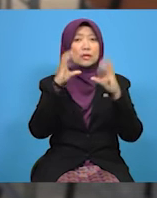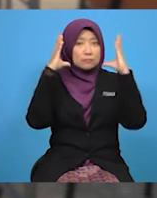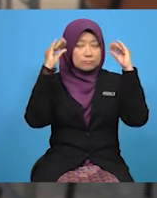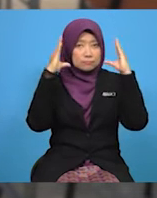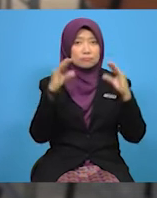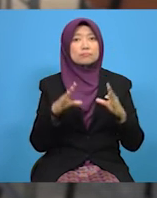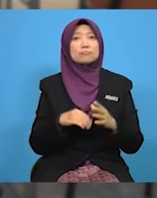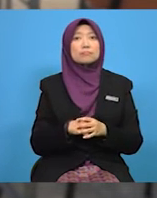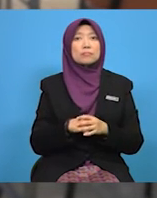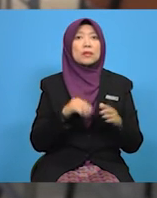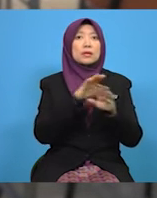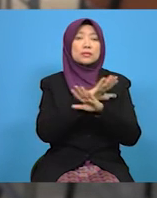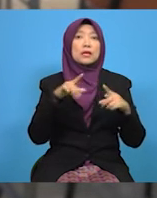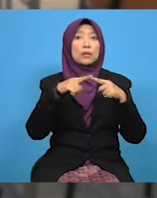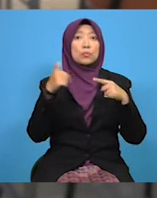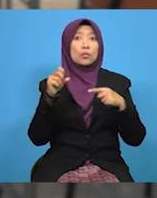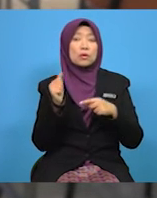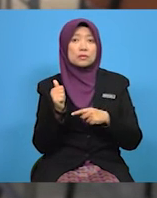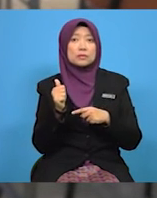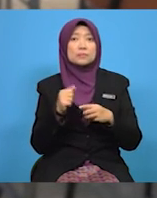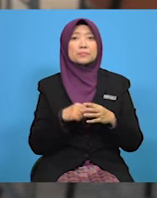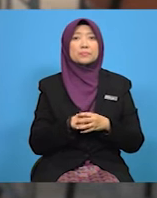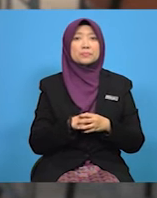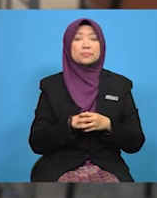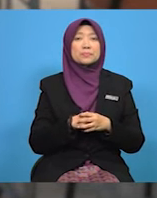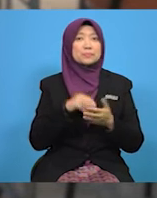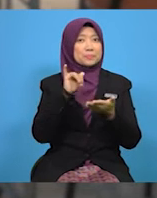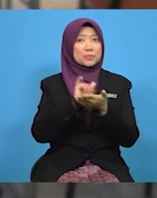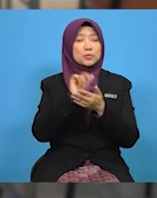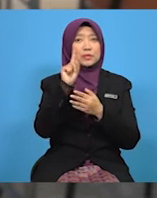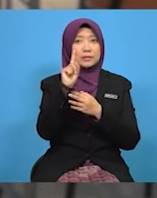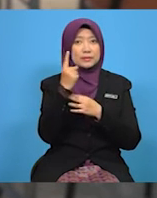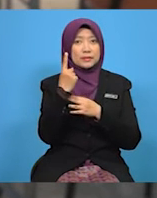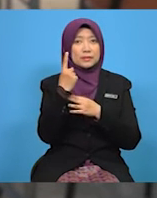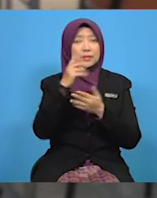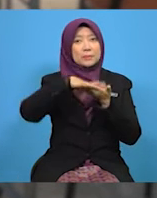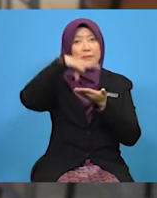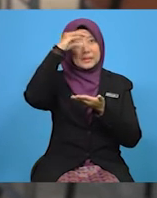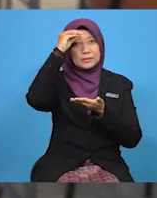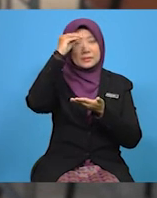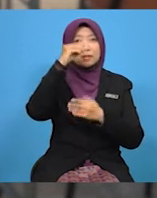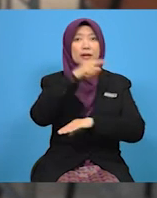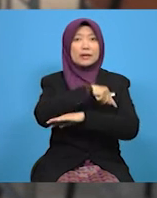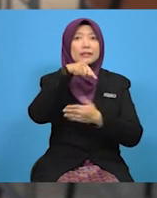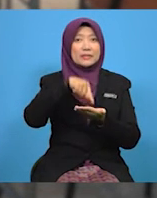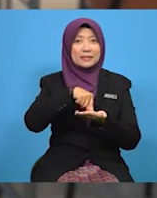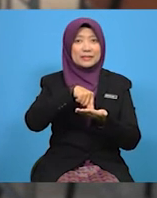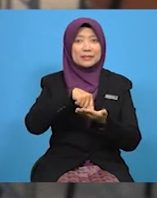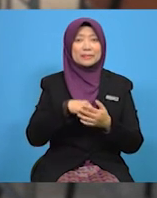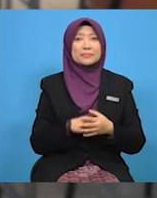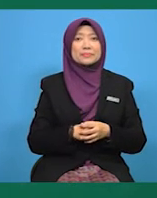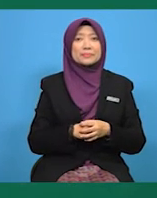guru-guru kamu. Jangan pernah putus asa. Sekian sahaja sesi pembelajaran kita pada hari